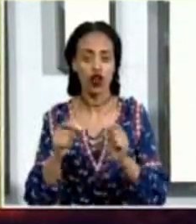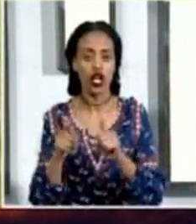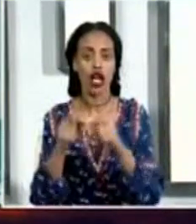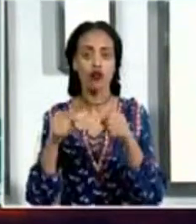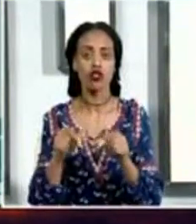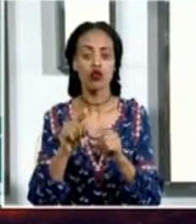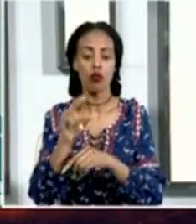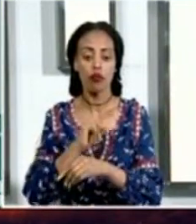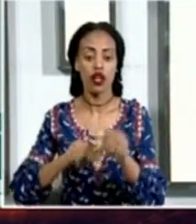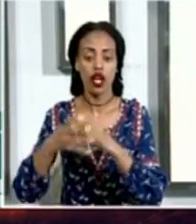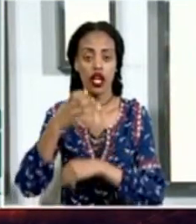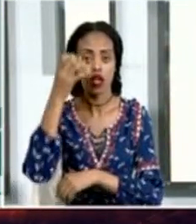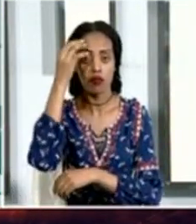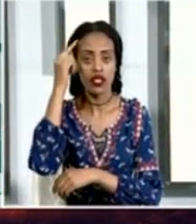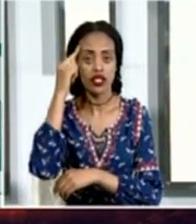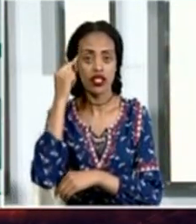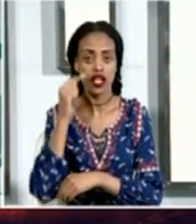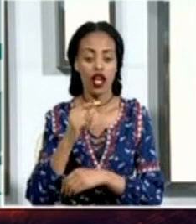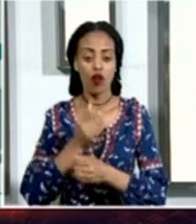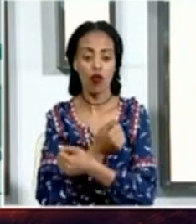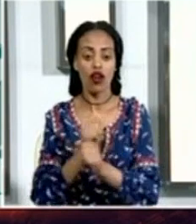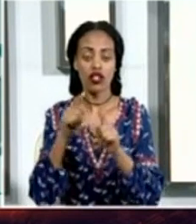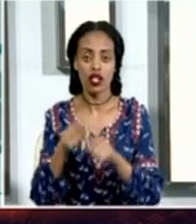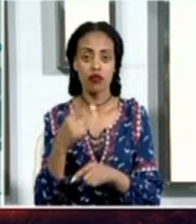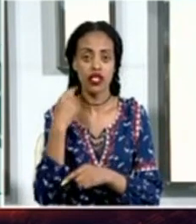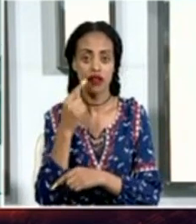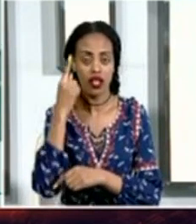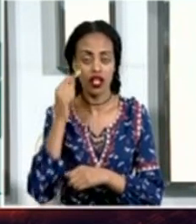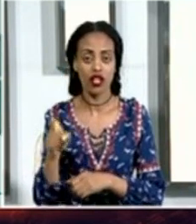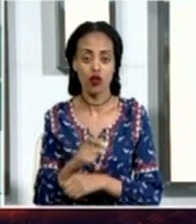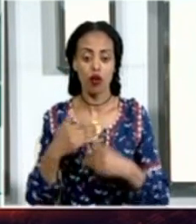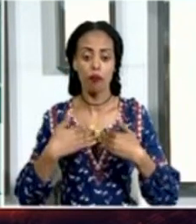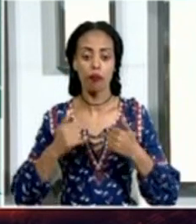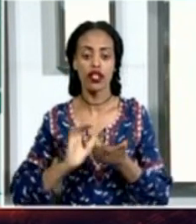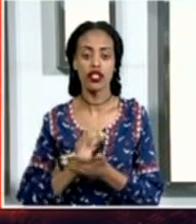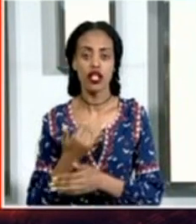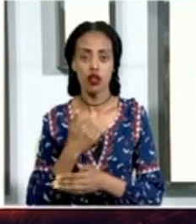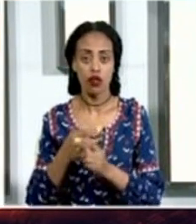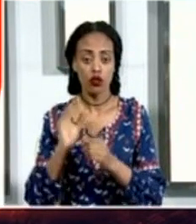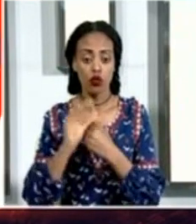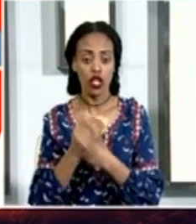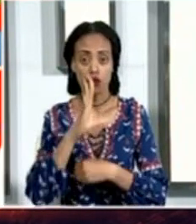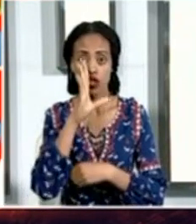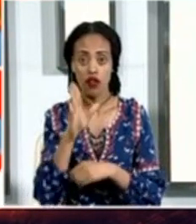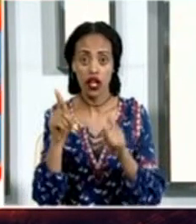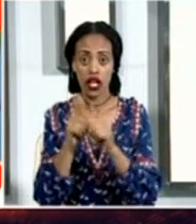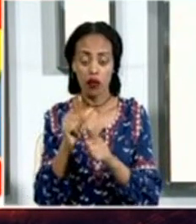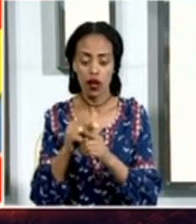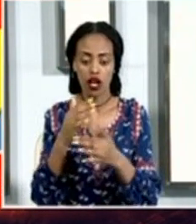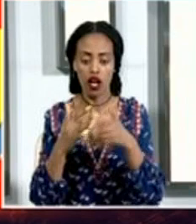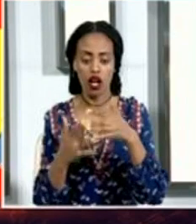እውን ብሄራዊ ክልላዊ መንግስቲ ትግራይ ወሕስ ናይ ሎምን ፅባሕን ትግራይና ዝኾነ መንእሰይና ድማ እቲ ኩነታት ምስ ተፈጥረ ከመርቃይ